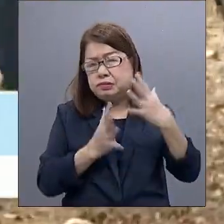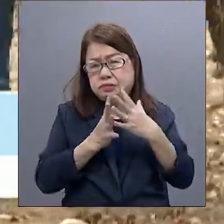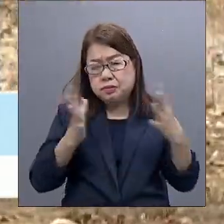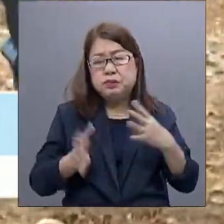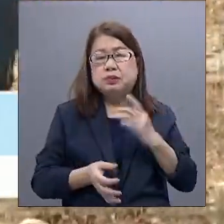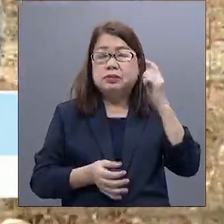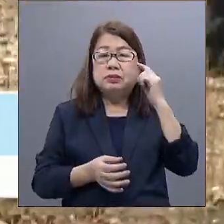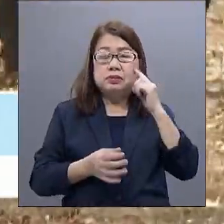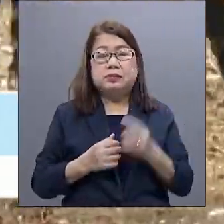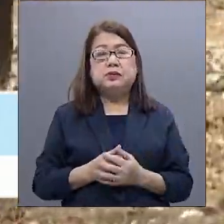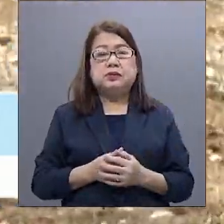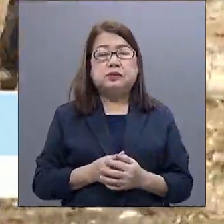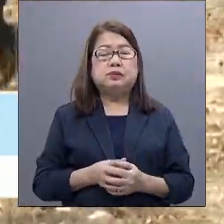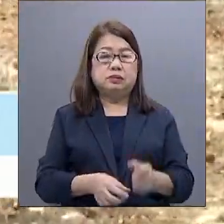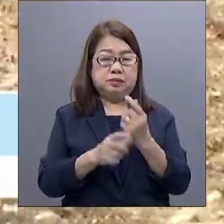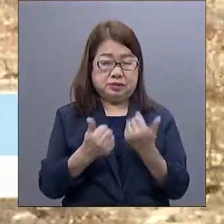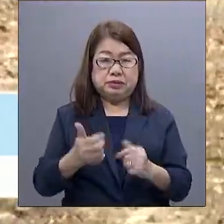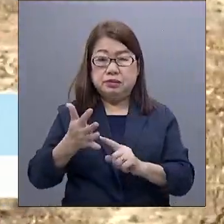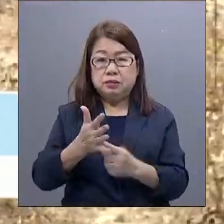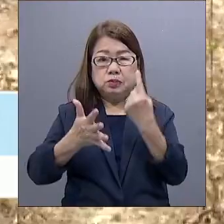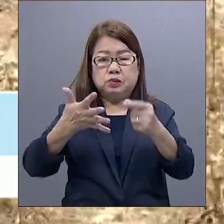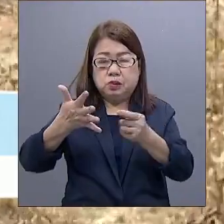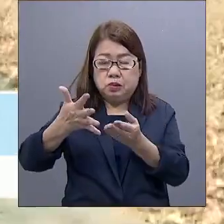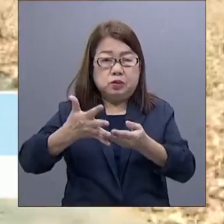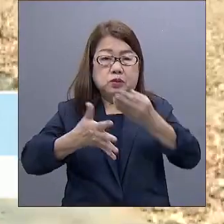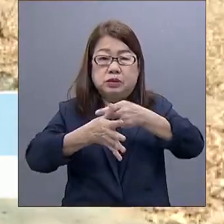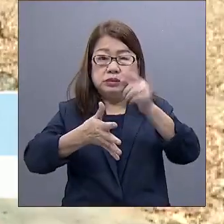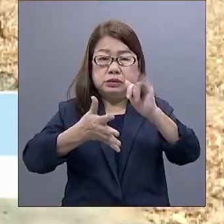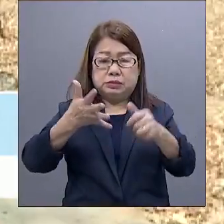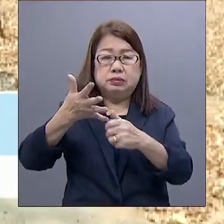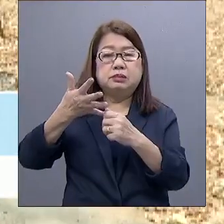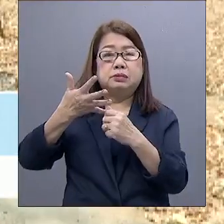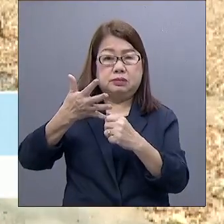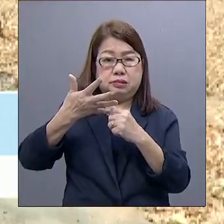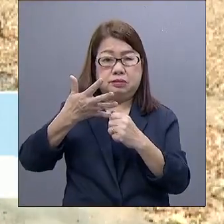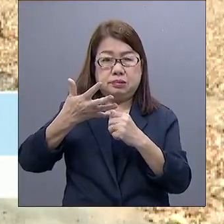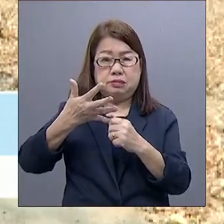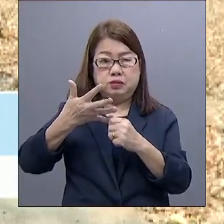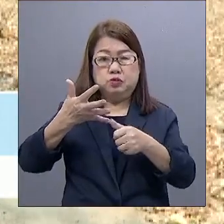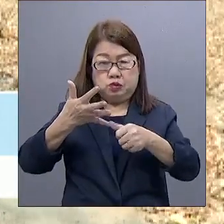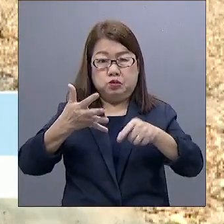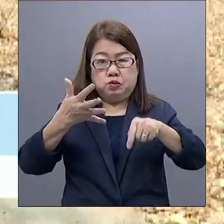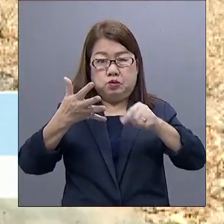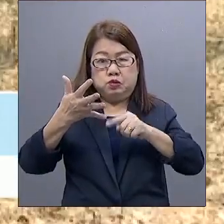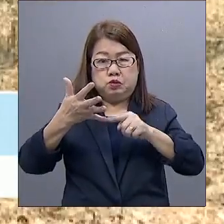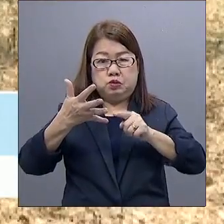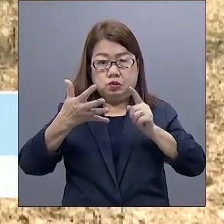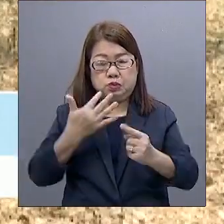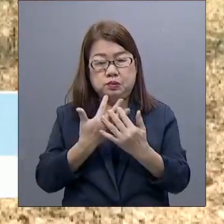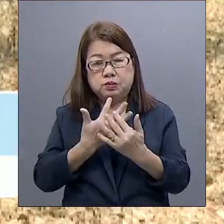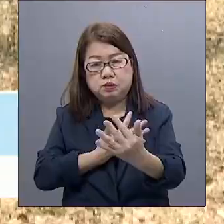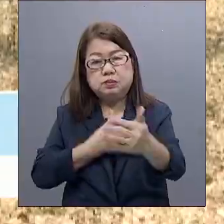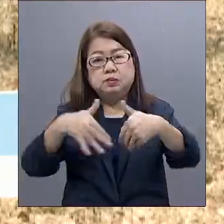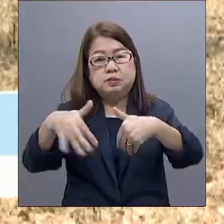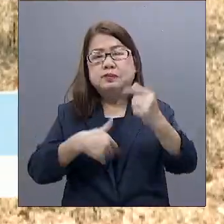แต่อegเปนขน Conserv ที่มารบคามคดเห็นของพี่น้ะตชนittä